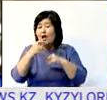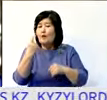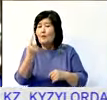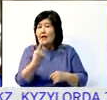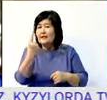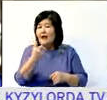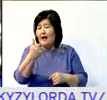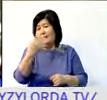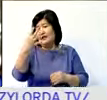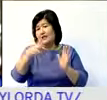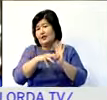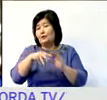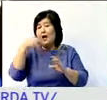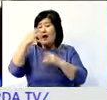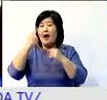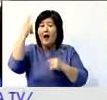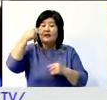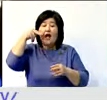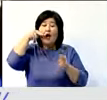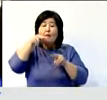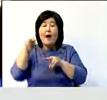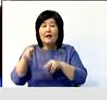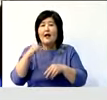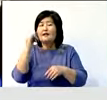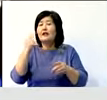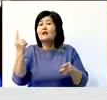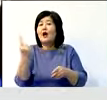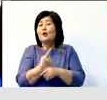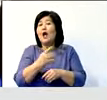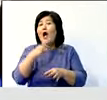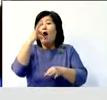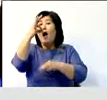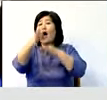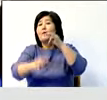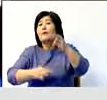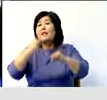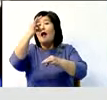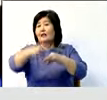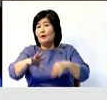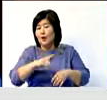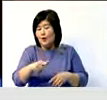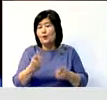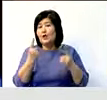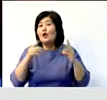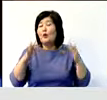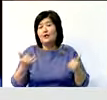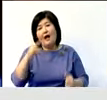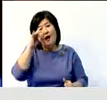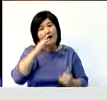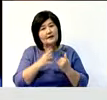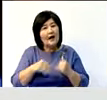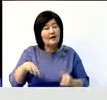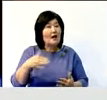сағат 48 минут бойы ғарыштан бақылап, тарихта тұңғыш рет орбитаны айналып шықты. Міне осы елеулі оқиға қазақ